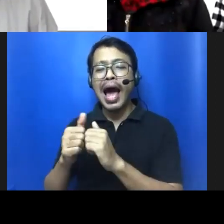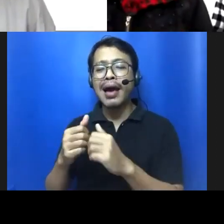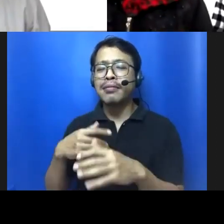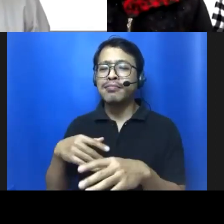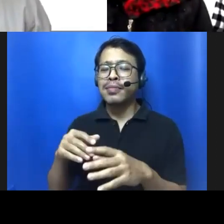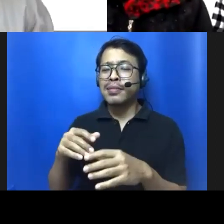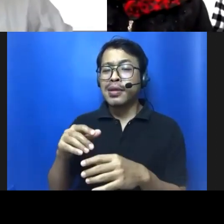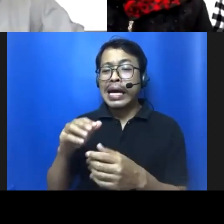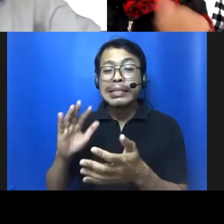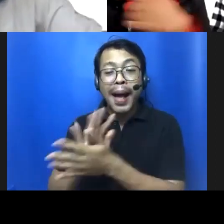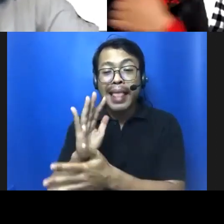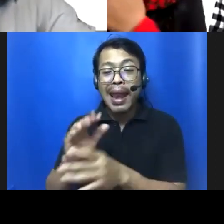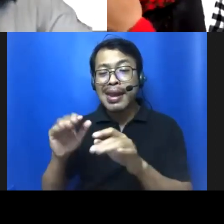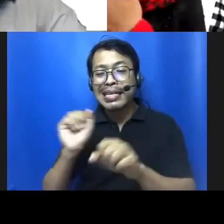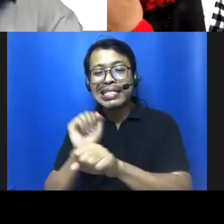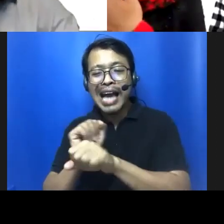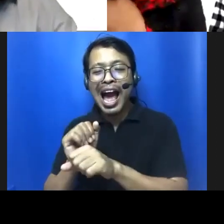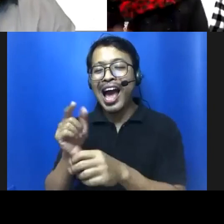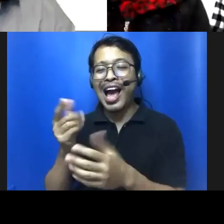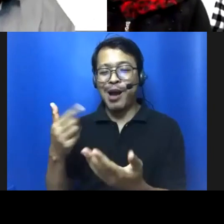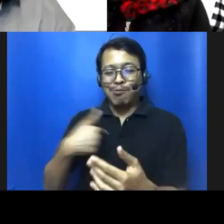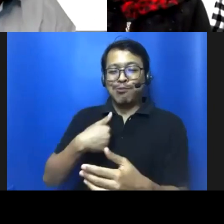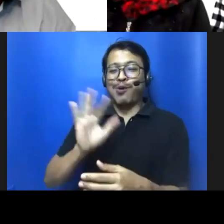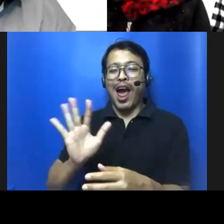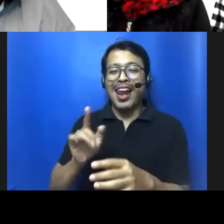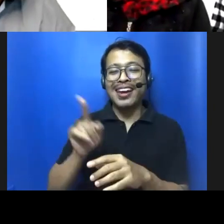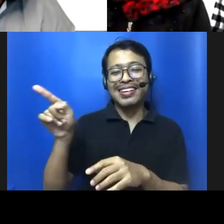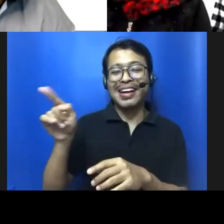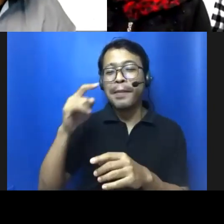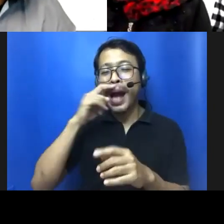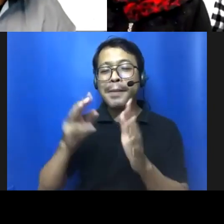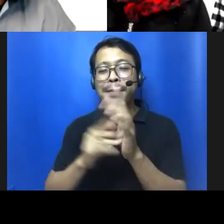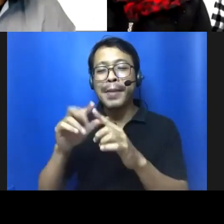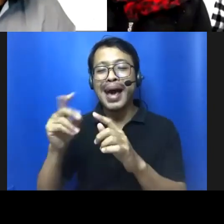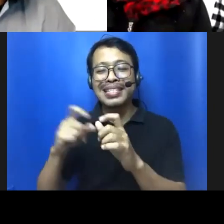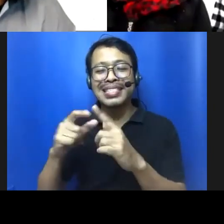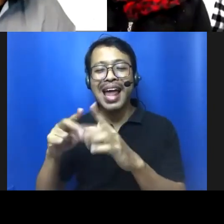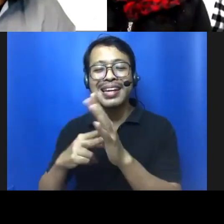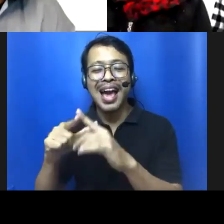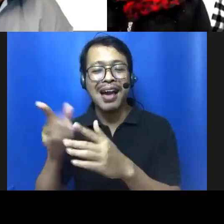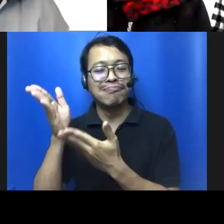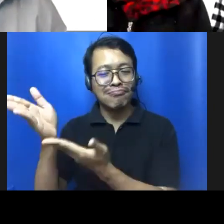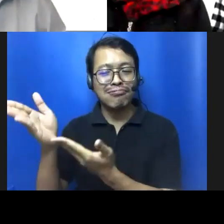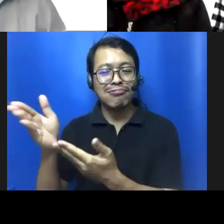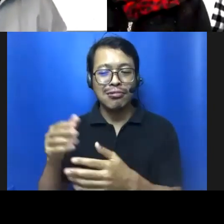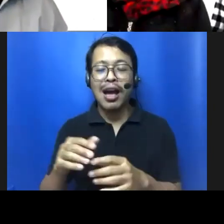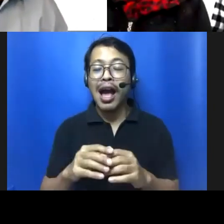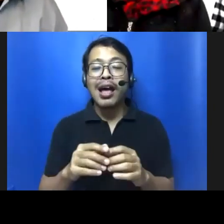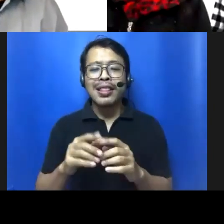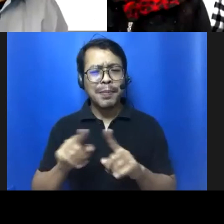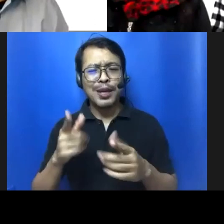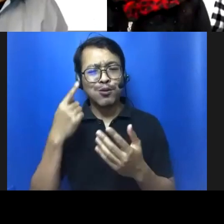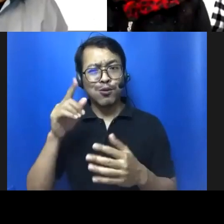sudah di seberang gitu ya. Tapi kita siapkan sama-sama Bu anak-anak kita untuk bisa